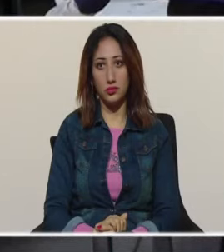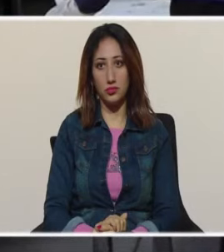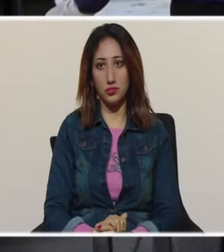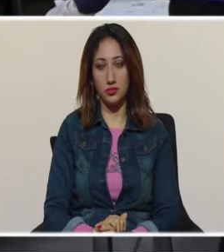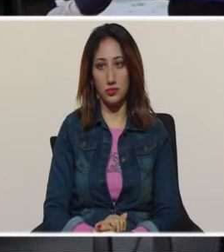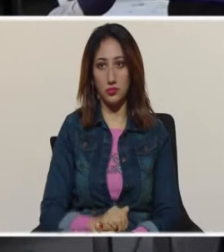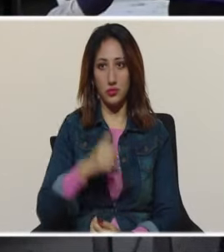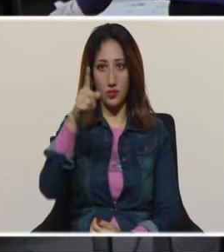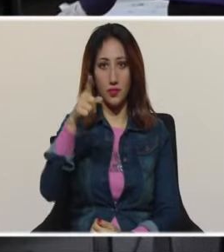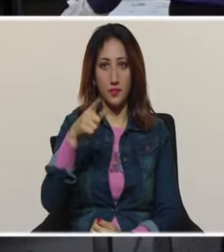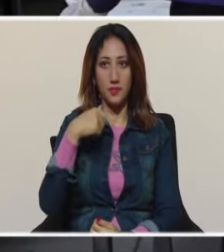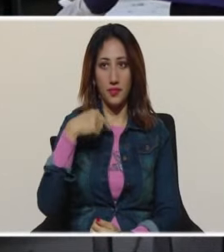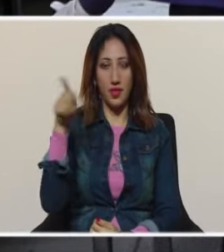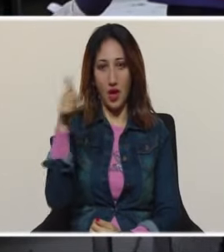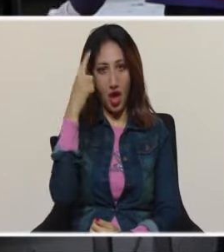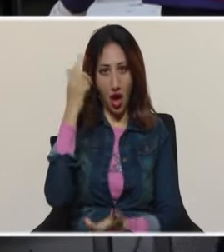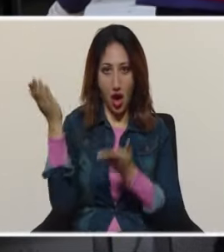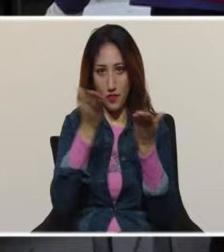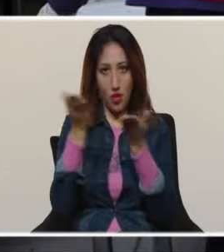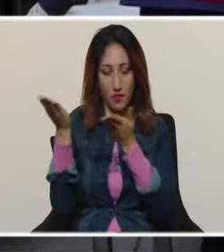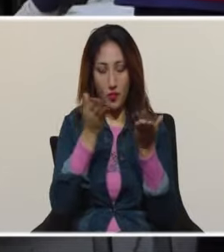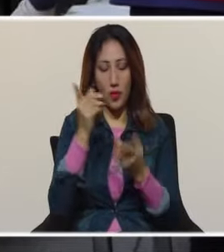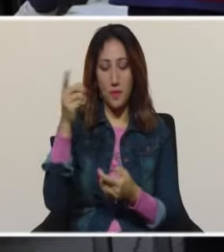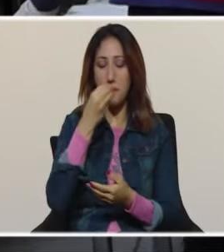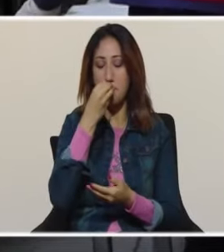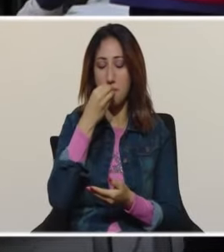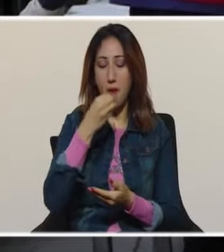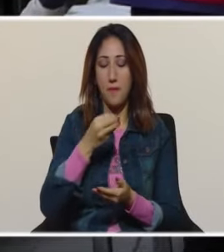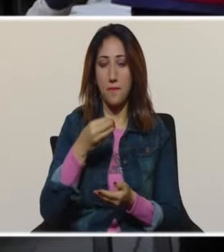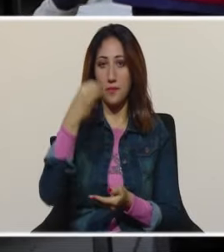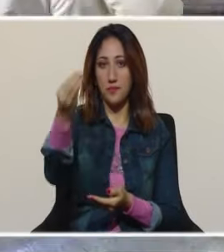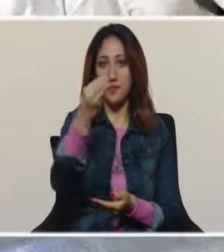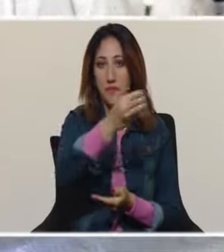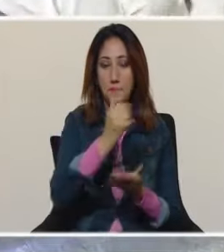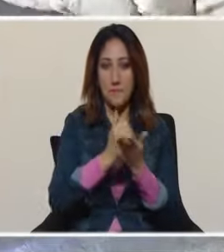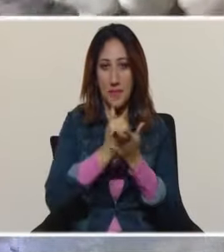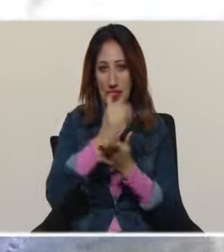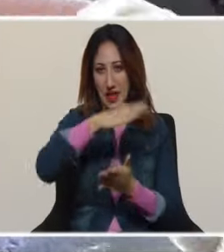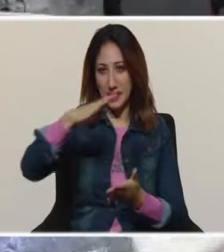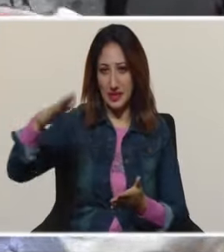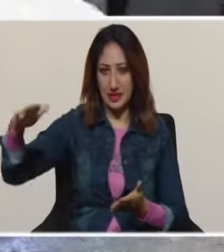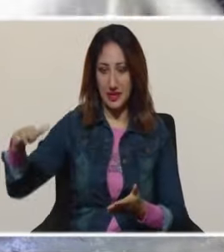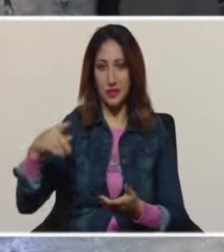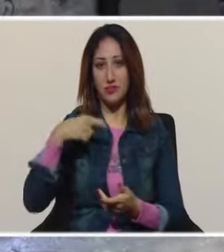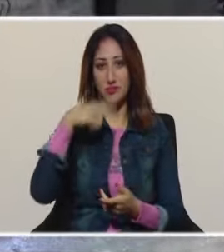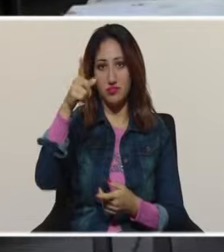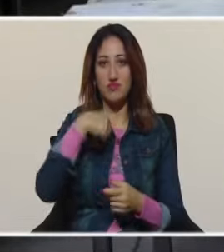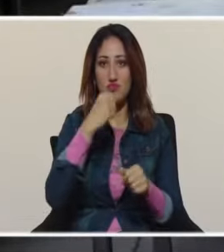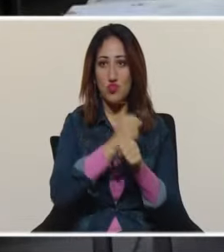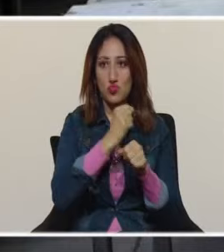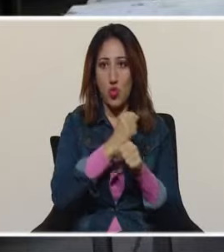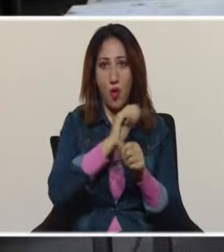بدات اتعرف على الحاجه لانها كانت بتاكل اولاد المدارس. بعديها بقى بدات انا اطلع من شغلي اروح